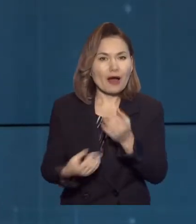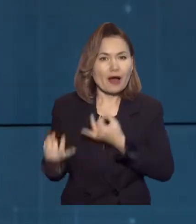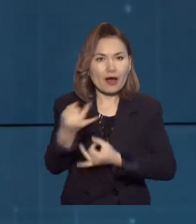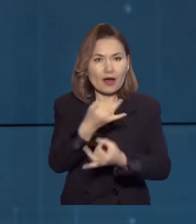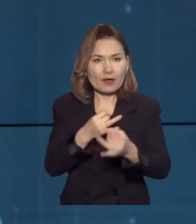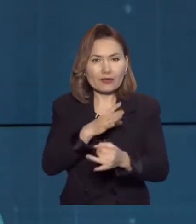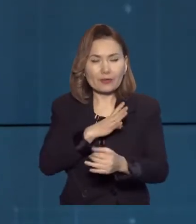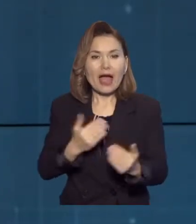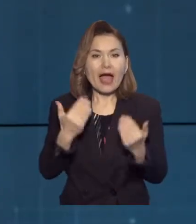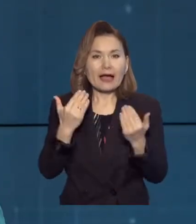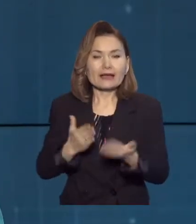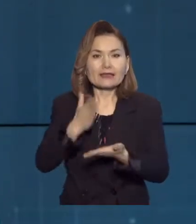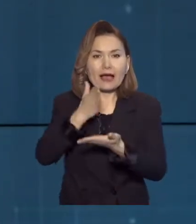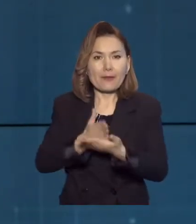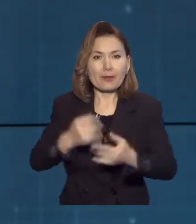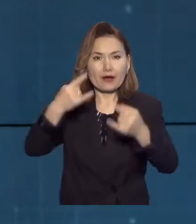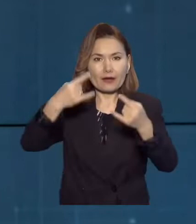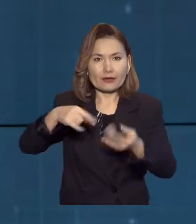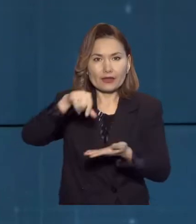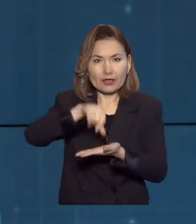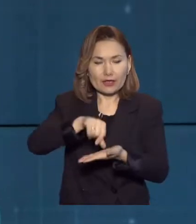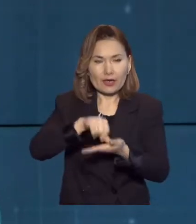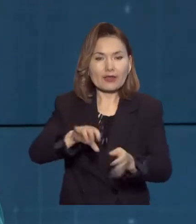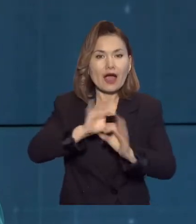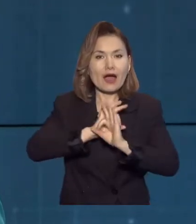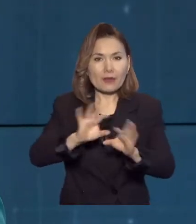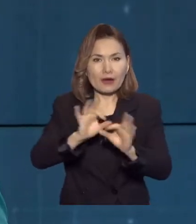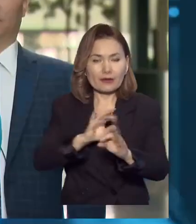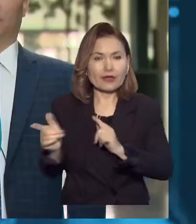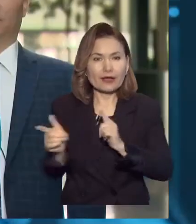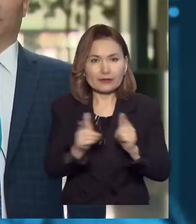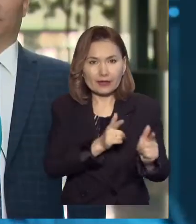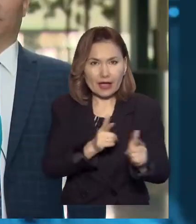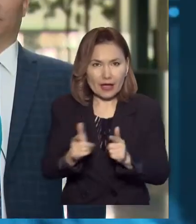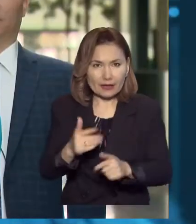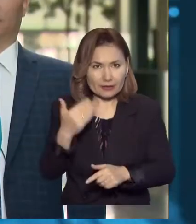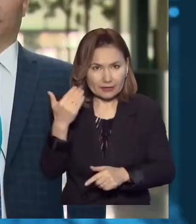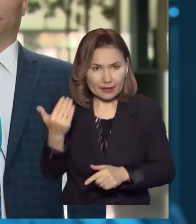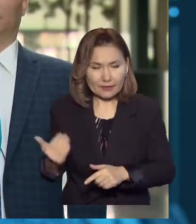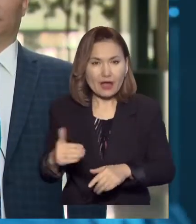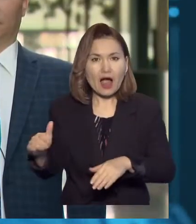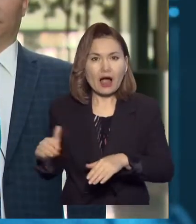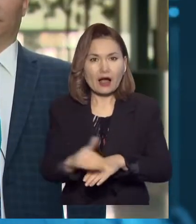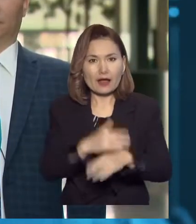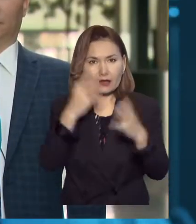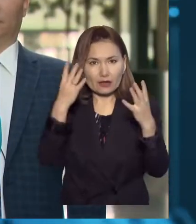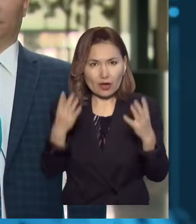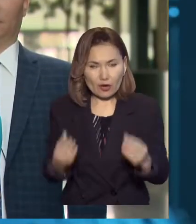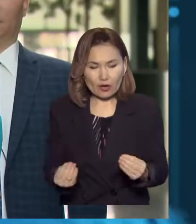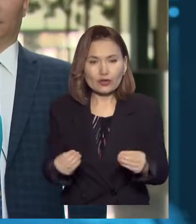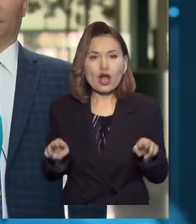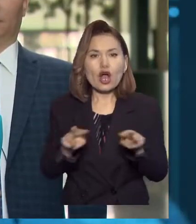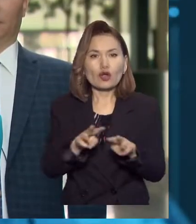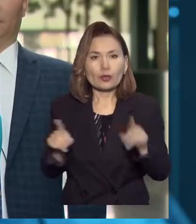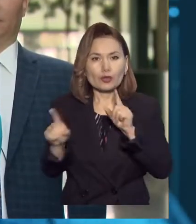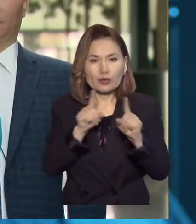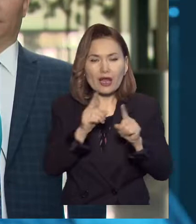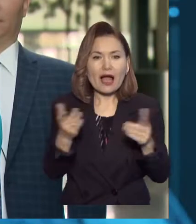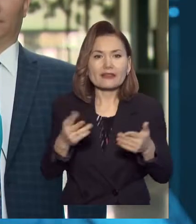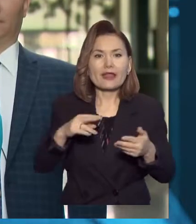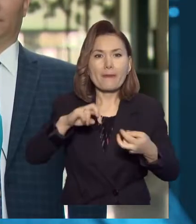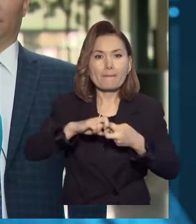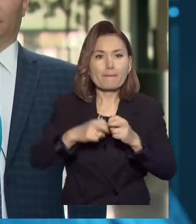пысықталды. Қазір бізбен әріптесім Дарын Сағитов тікелей байланыста. Дарын, үкімет отырысында тағы қандай мәселелер қаралды?